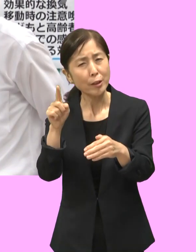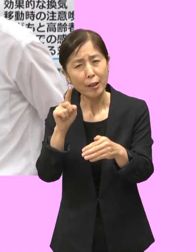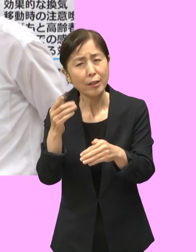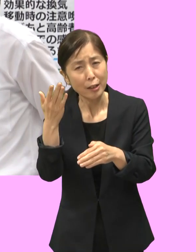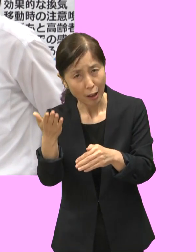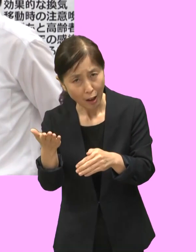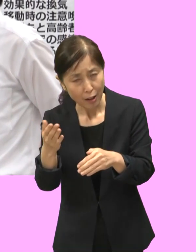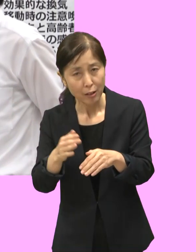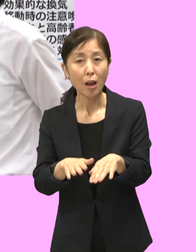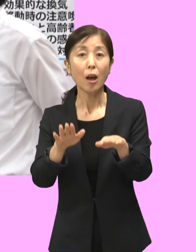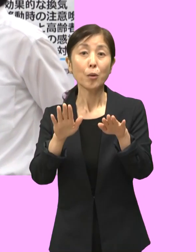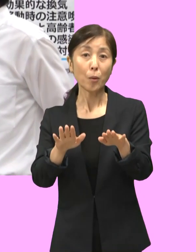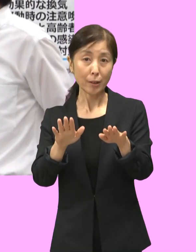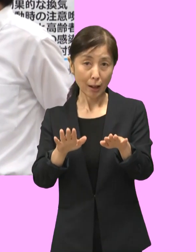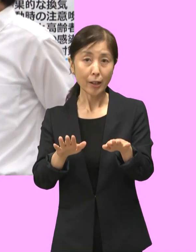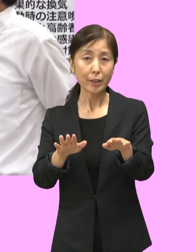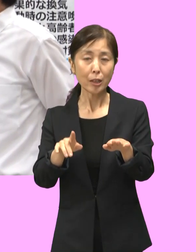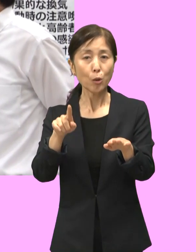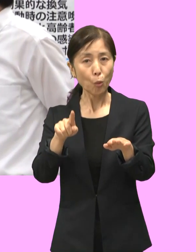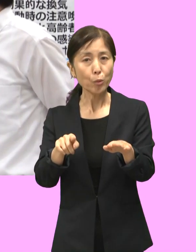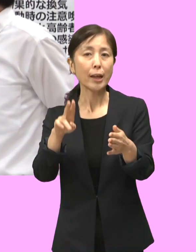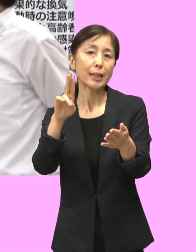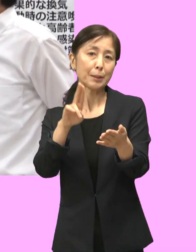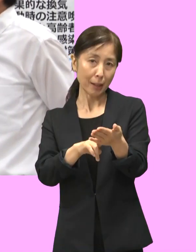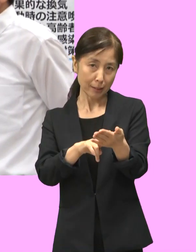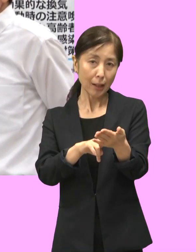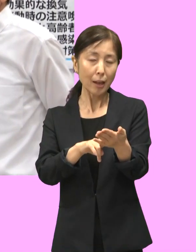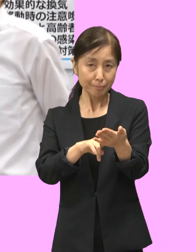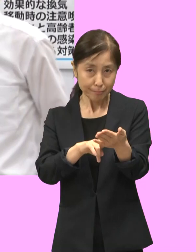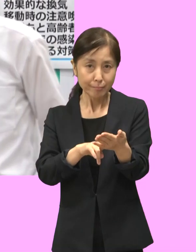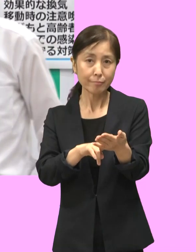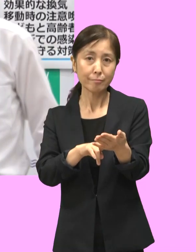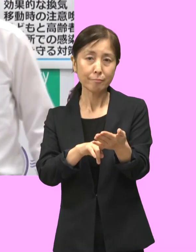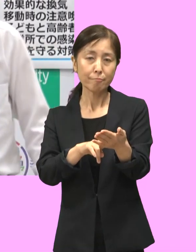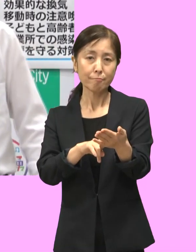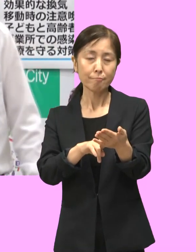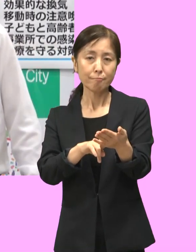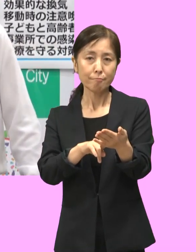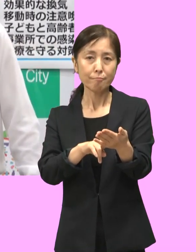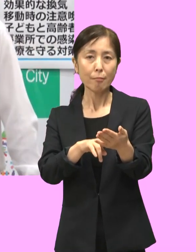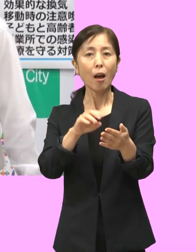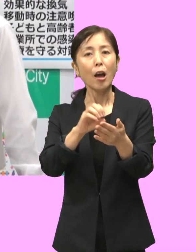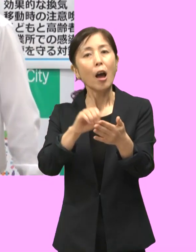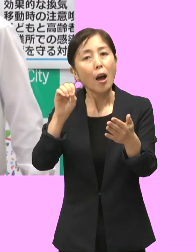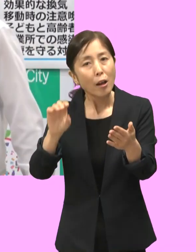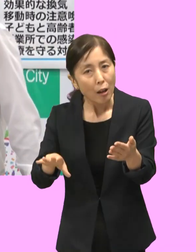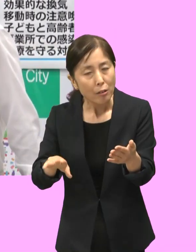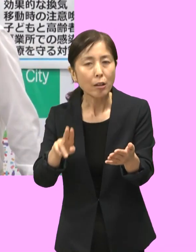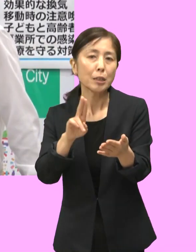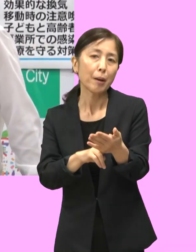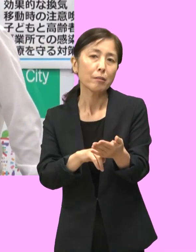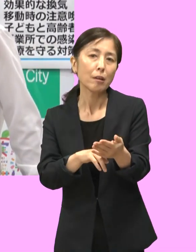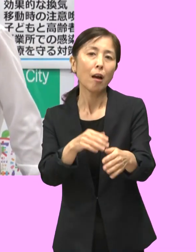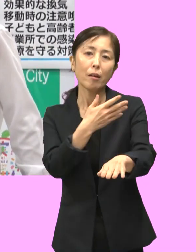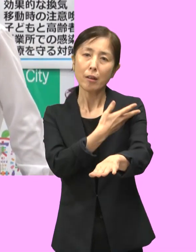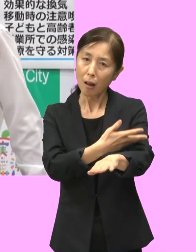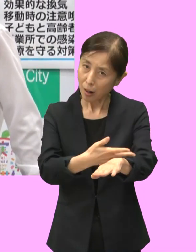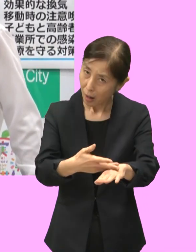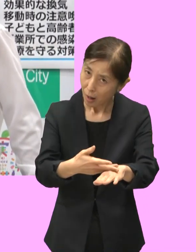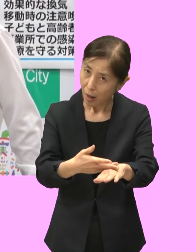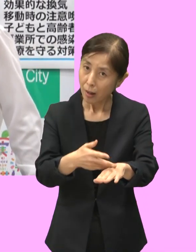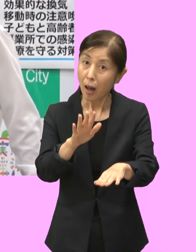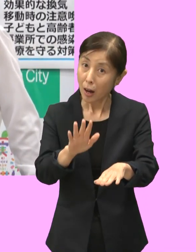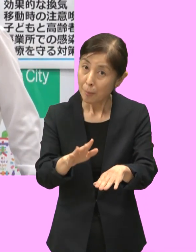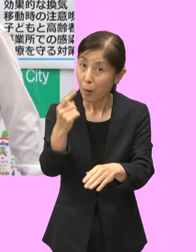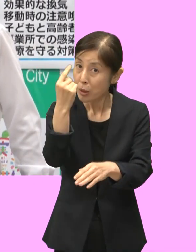と、今回、まあ、こういうふうな決定になったことの、背景というか職員からの声だったりあったら